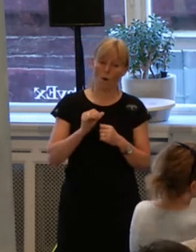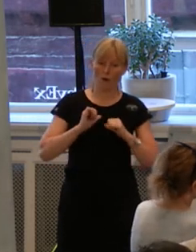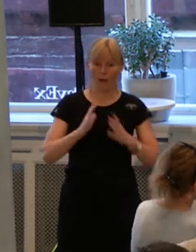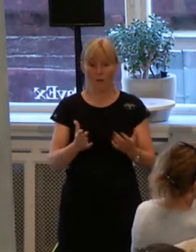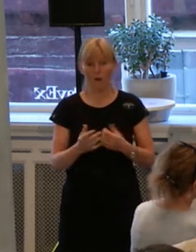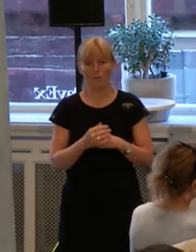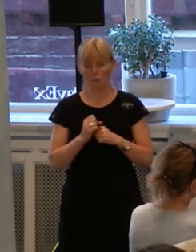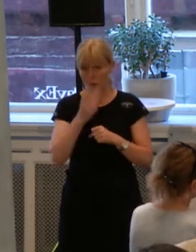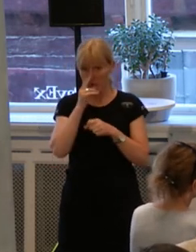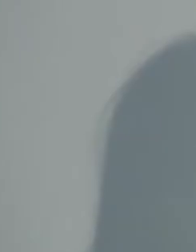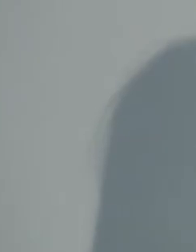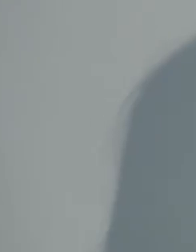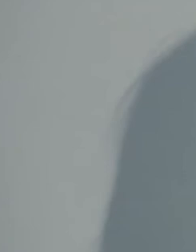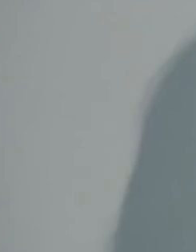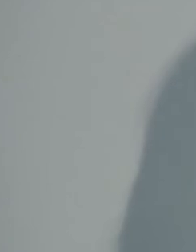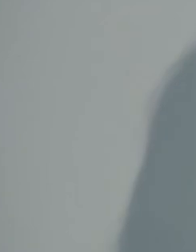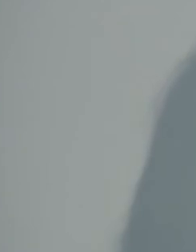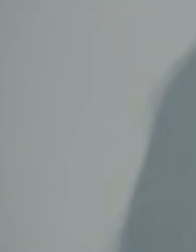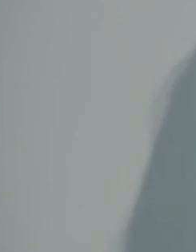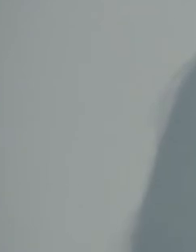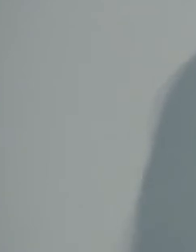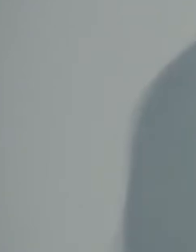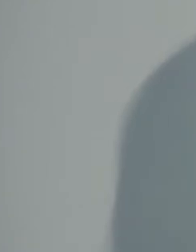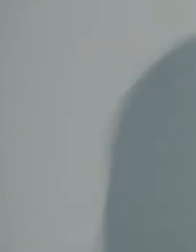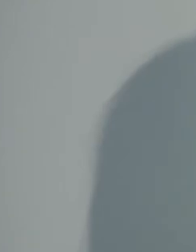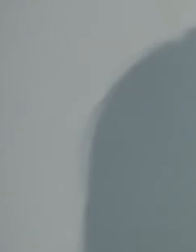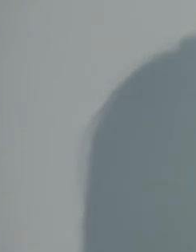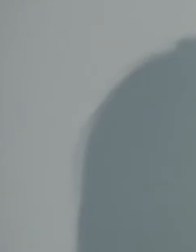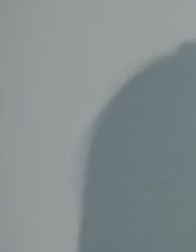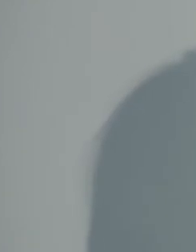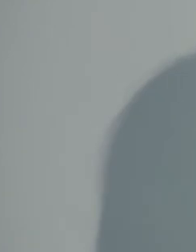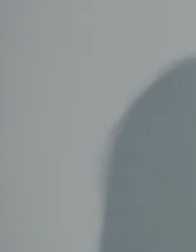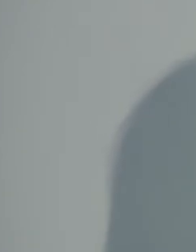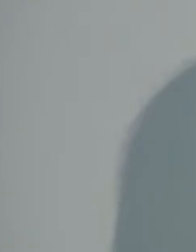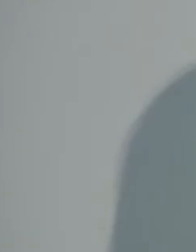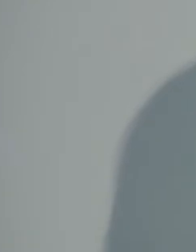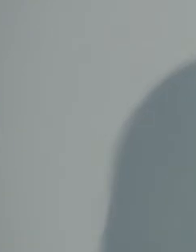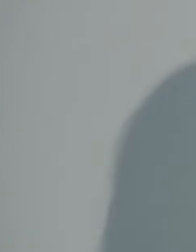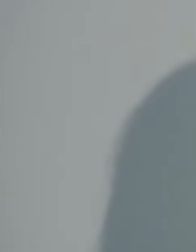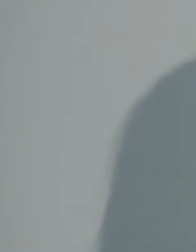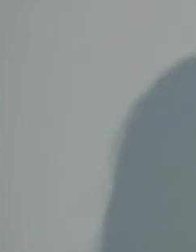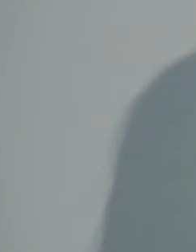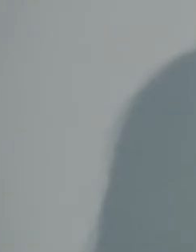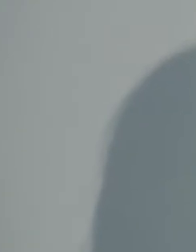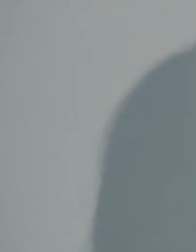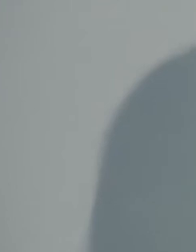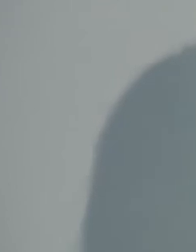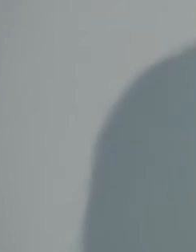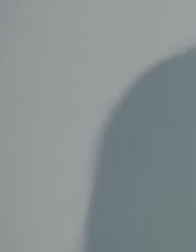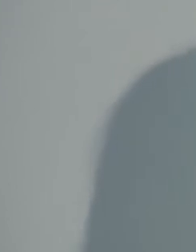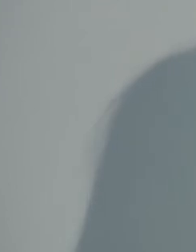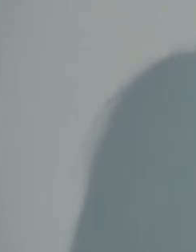borde se över. Just om man jobbar mer riktat mot en informell sektor, så borde man verkligen se över lagstiftningen. Och sen